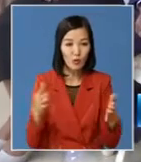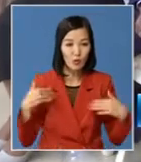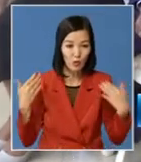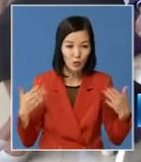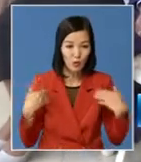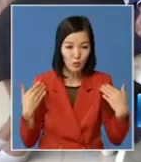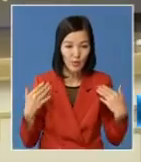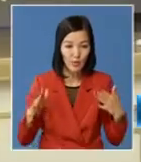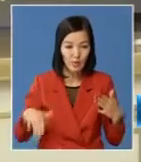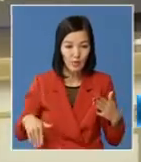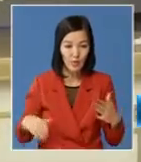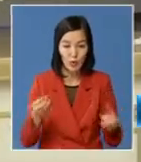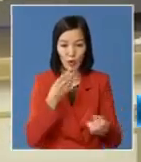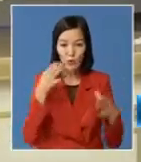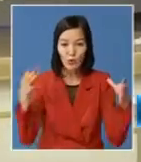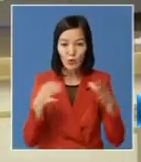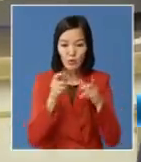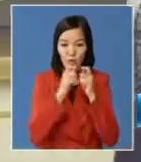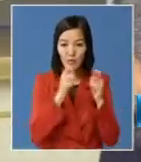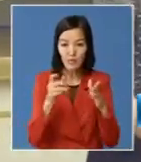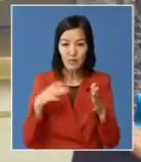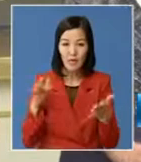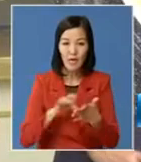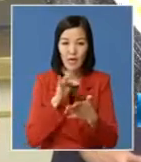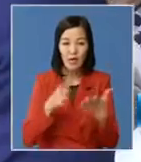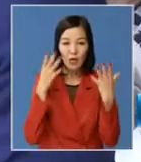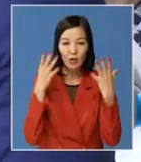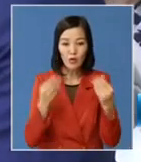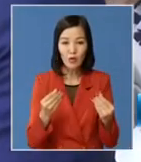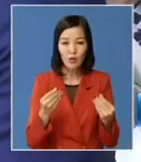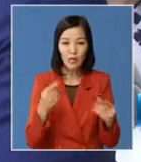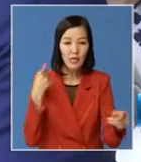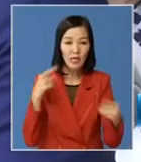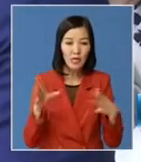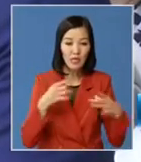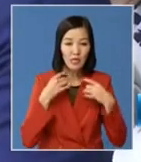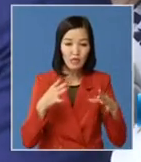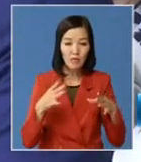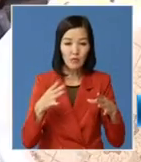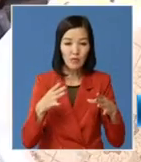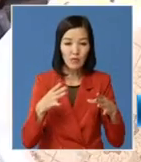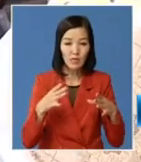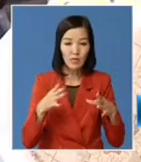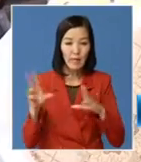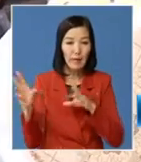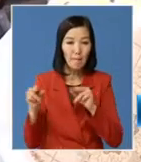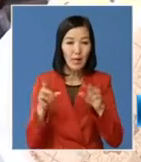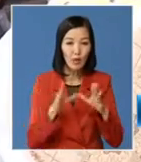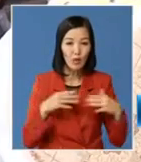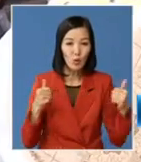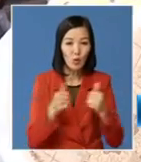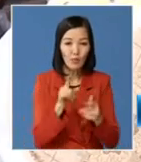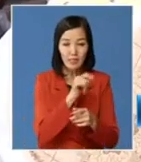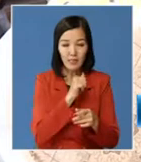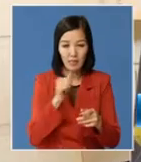гүл шоқтар мен сыйлығын ұсынды. Ал қала күні қарсаңында мерейтойларын ерекше атап өткен жұптар бақытты отбасы болудың